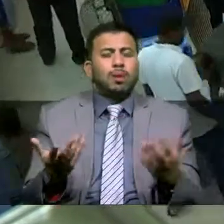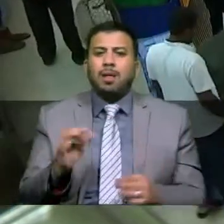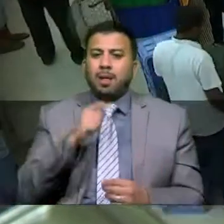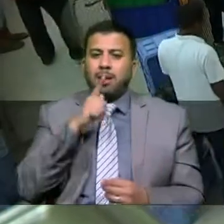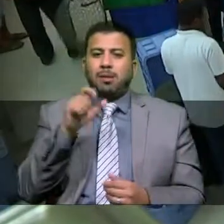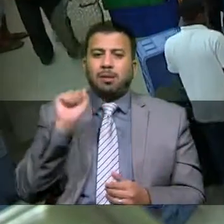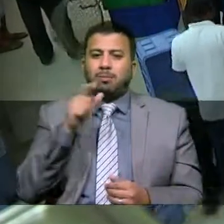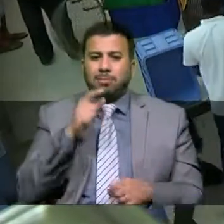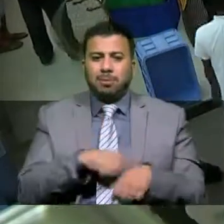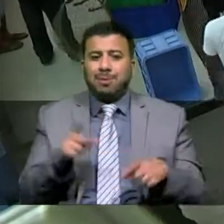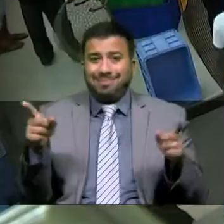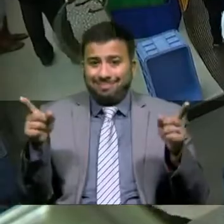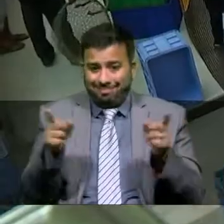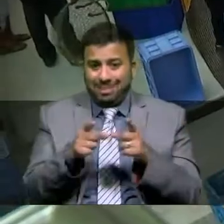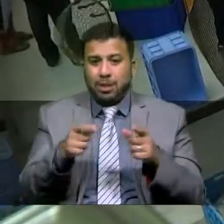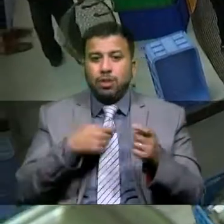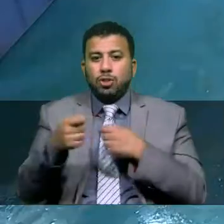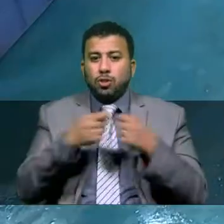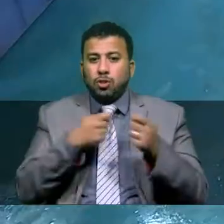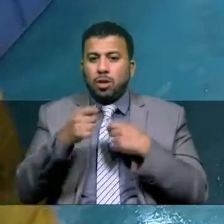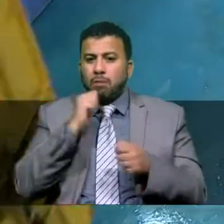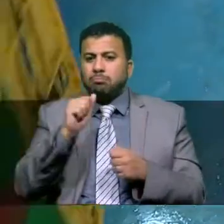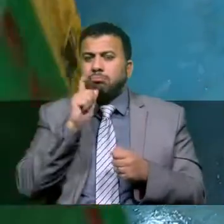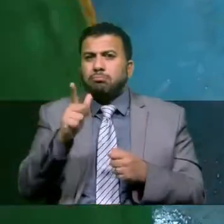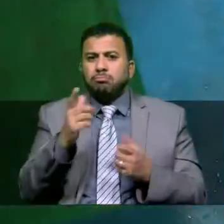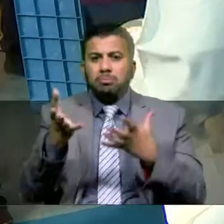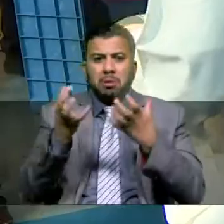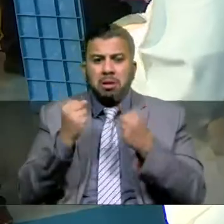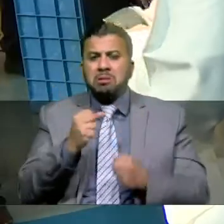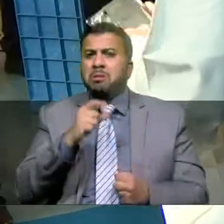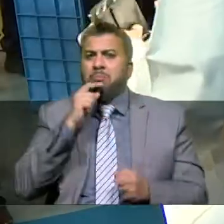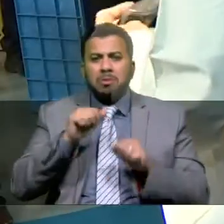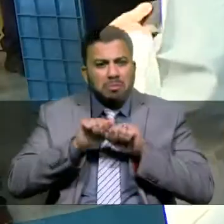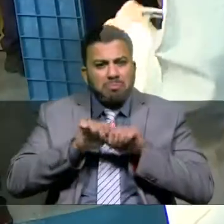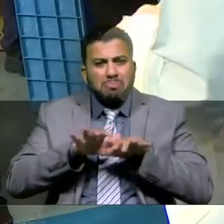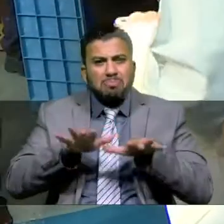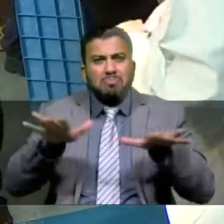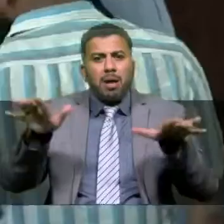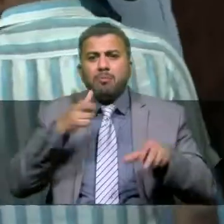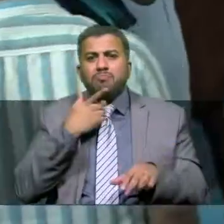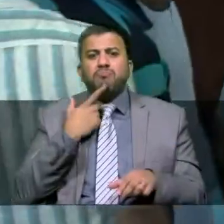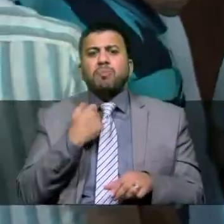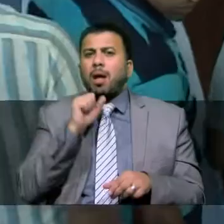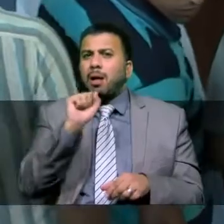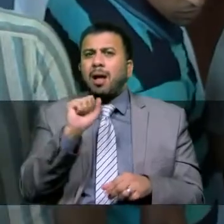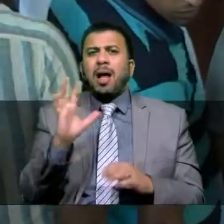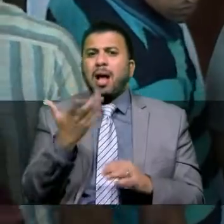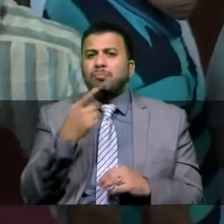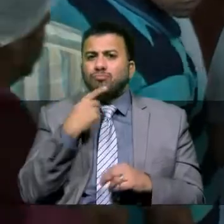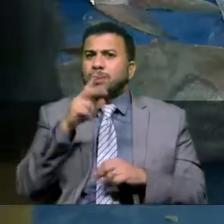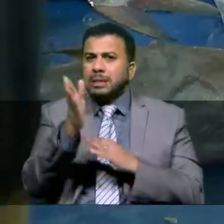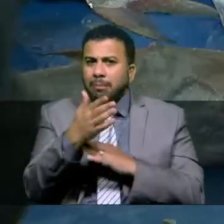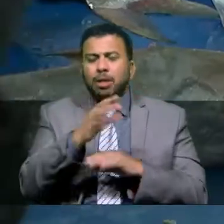فترة وجيزة استطاع سوق الجبيل أن يكتسب سمعة طيبة لما يوفره من متطلبات لجميع